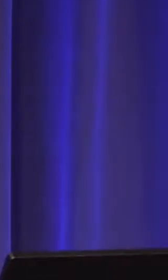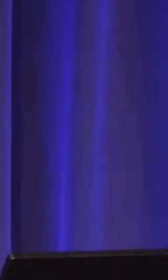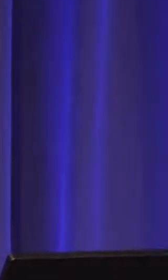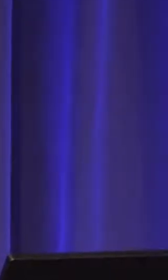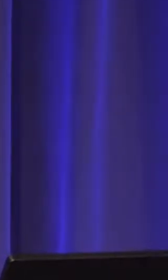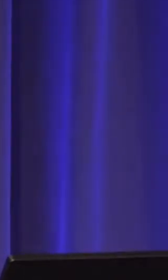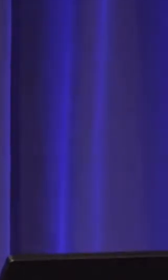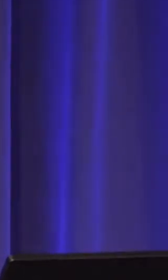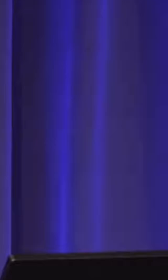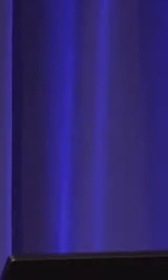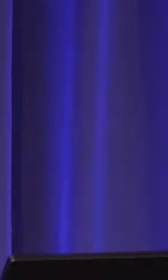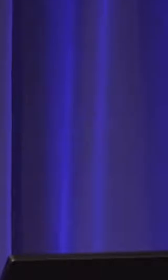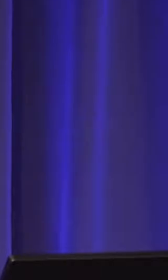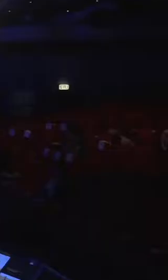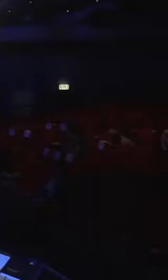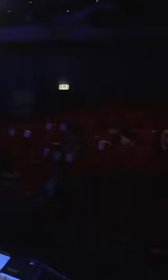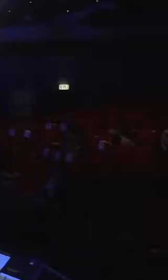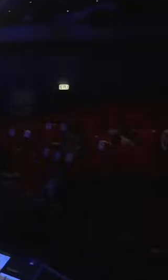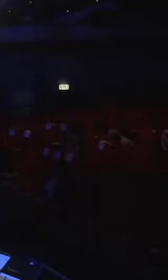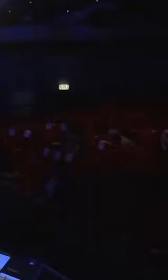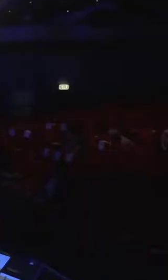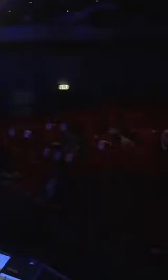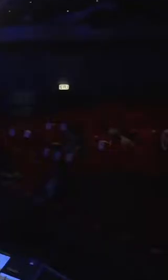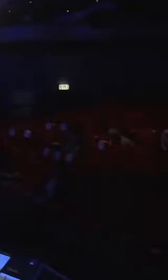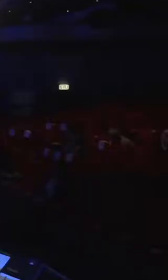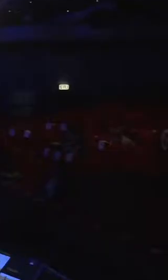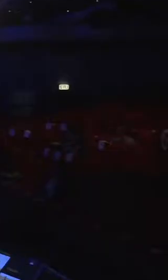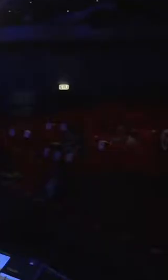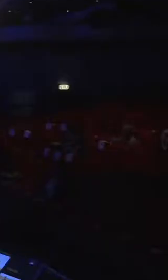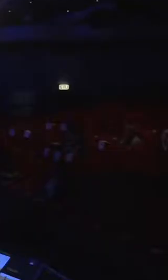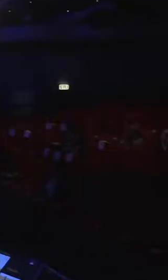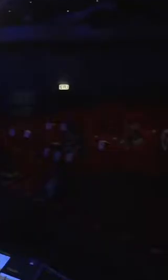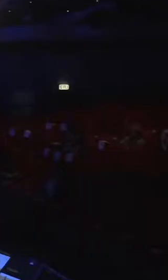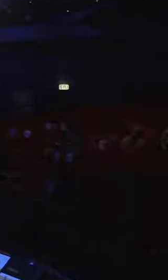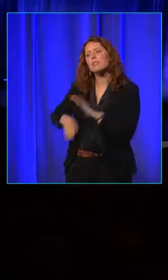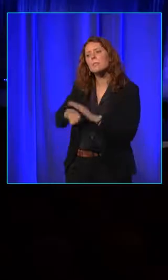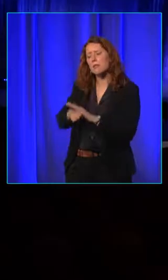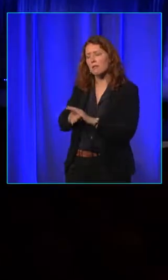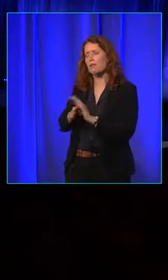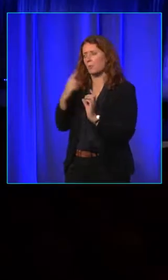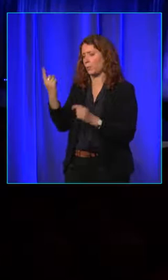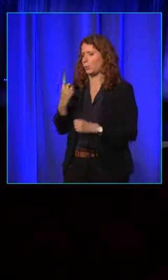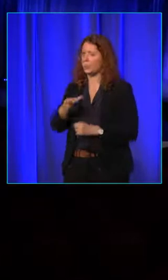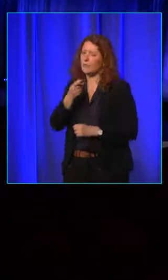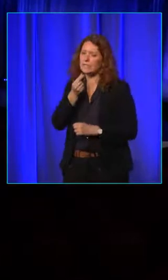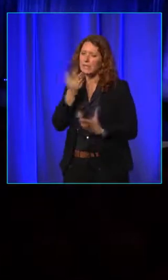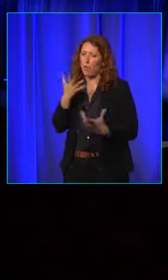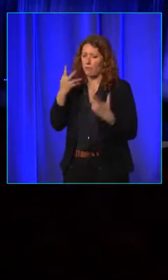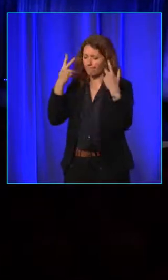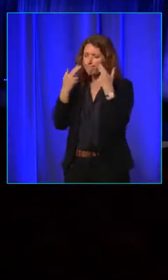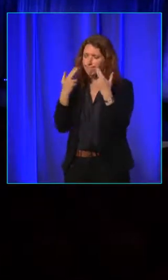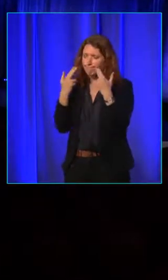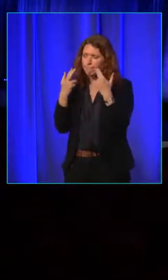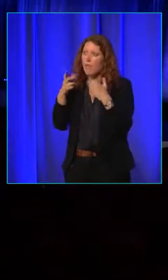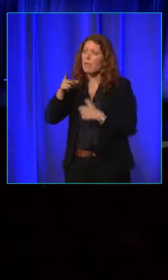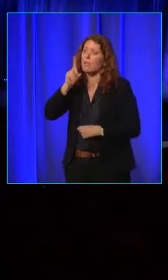les yeux fermés, en interne, en externe. Par contre, au départ, il est beaucoup plus facile de faire les yeux fermés.